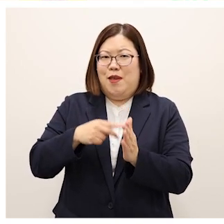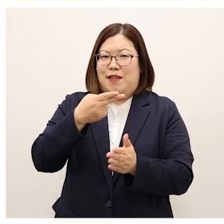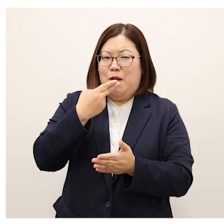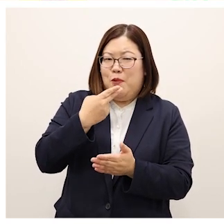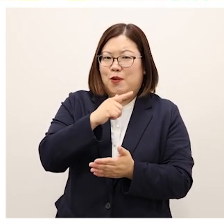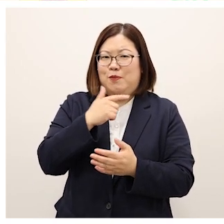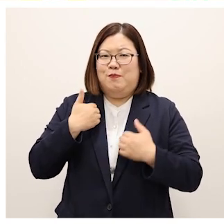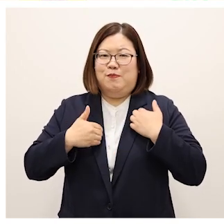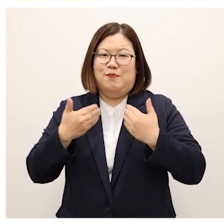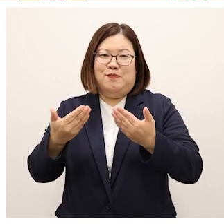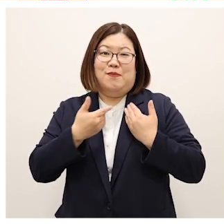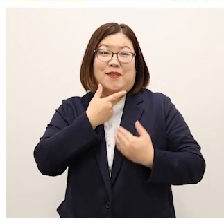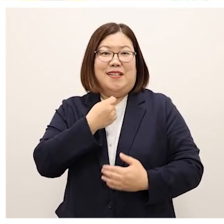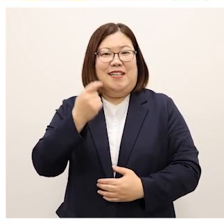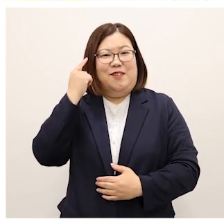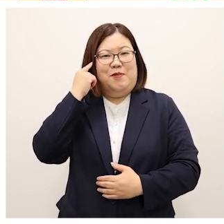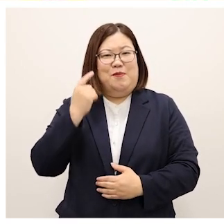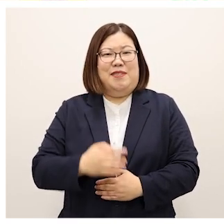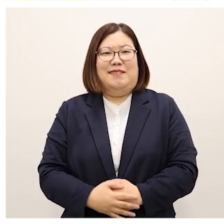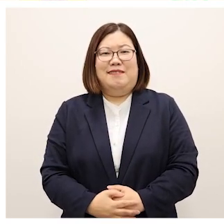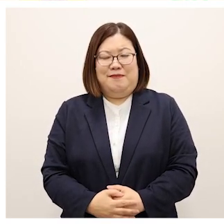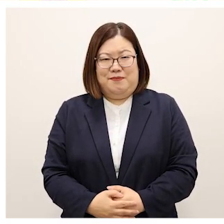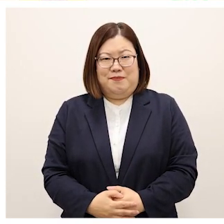存分に味わっていただきたいと存じます。